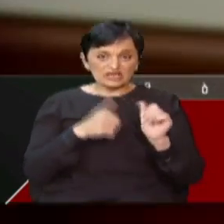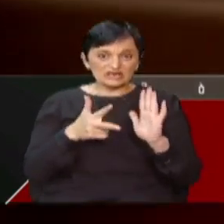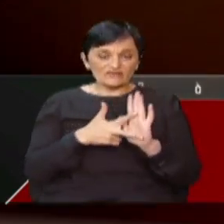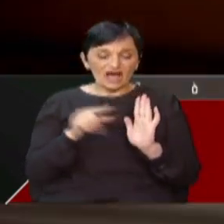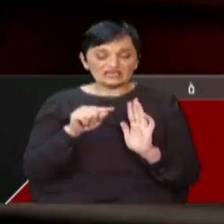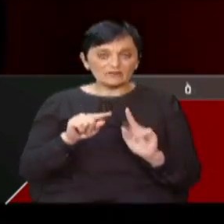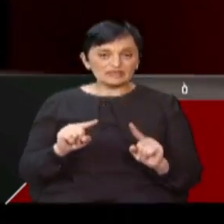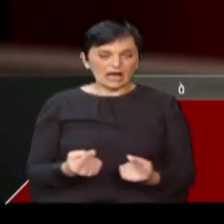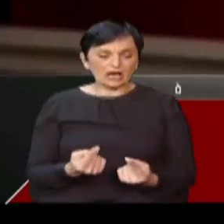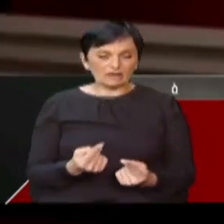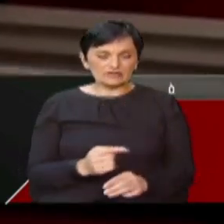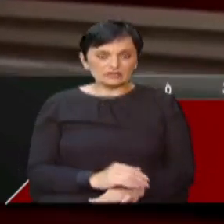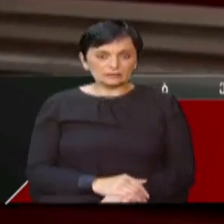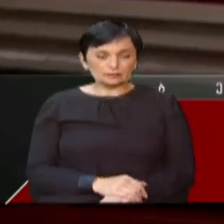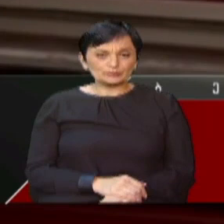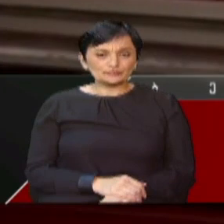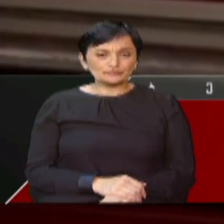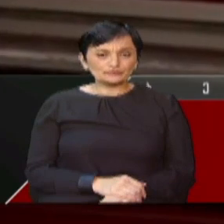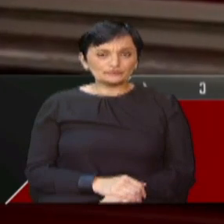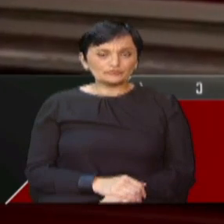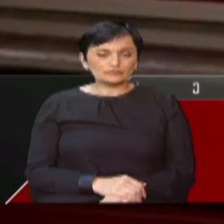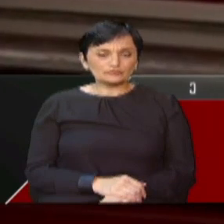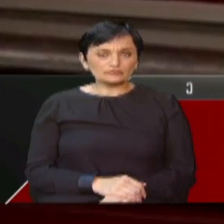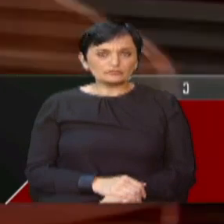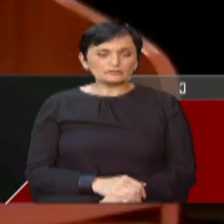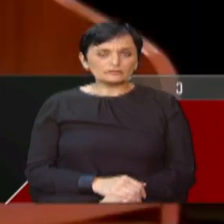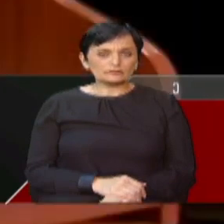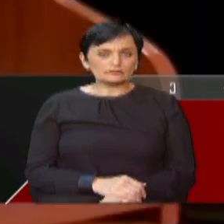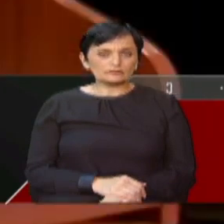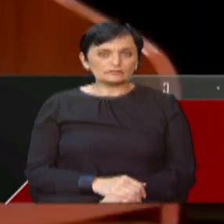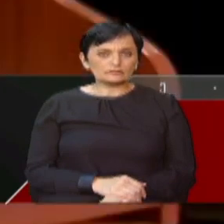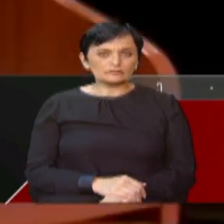თებერვალს დააკავეს.